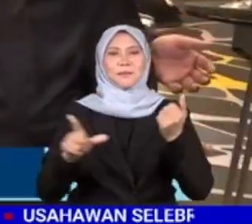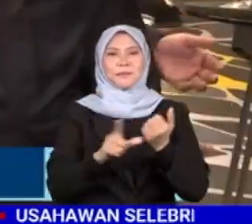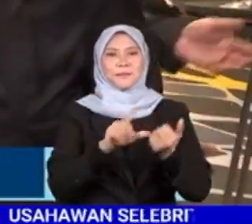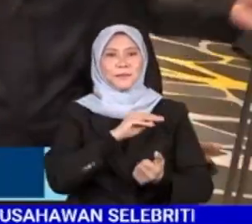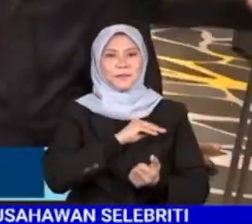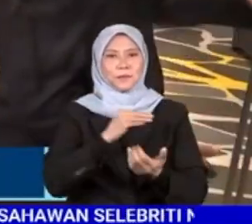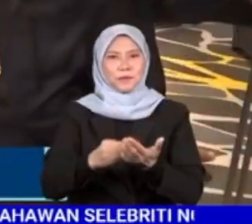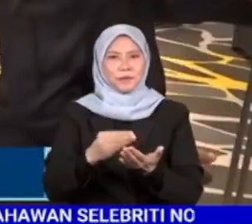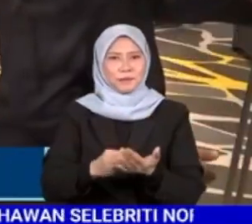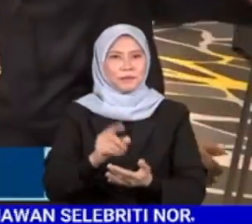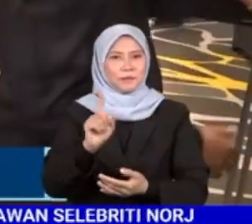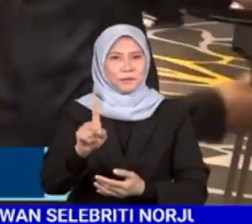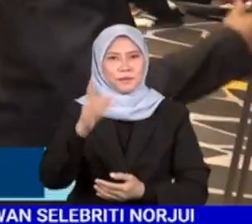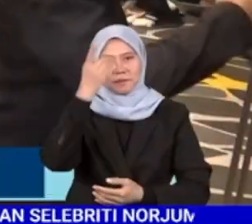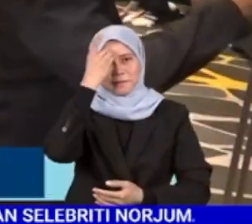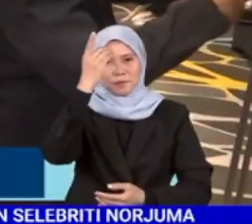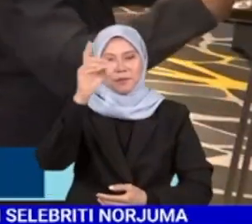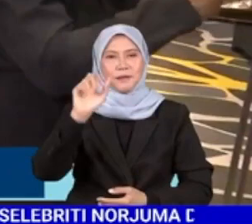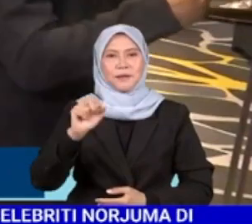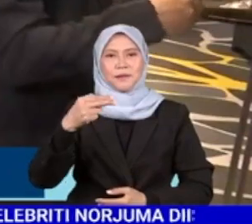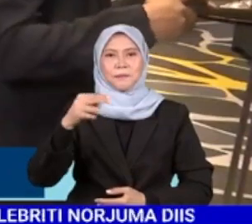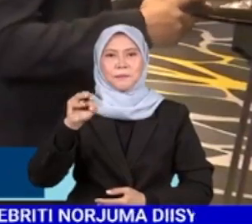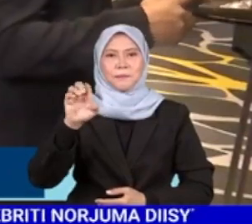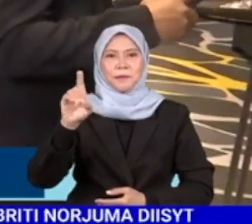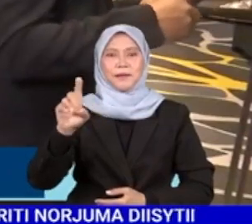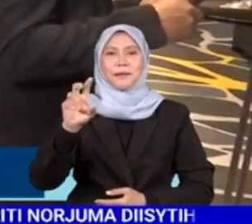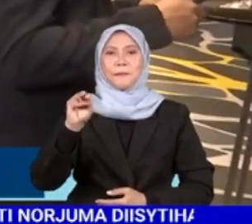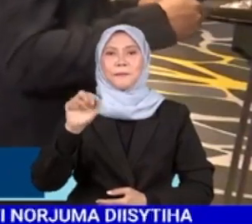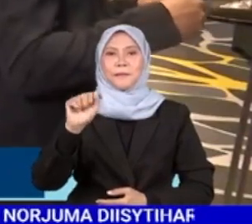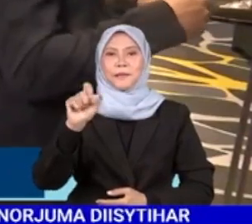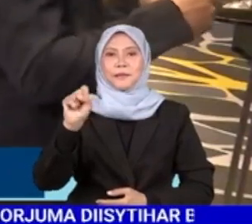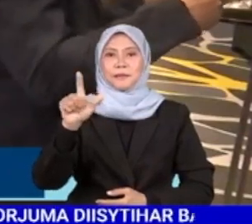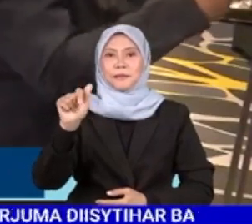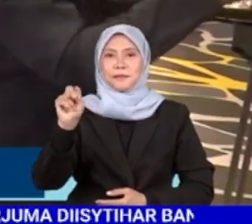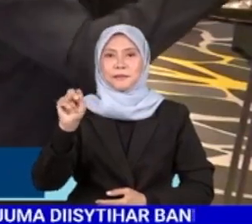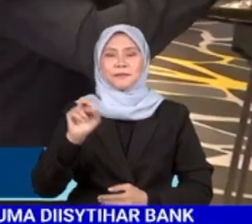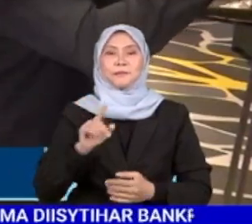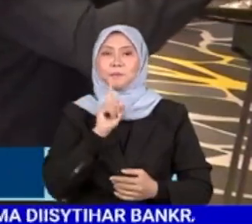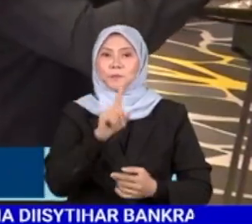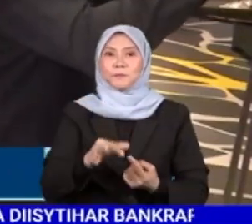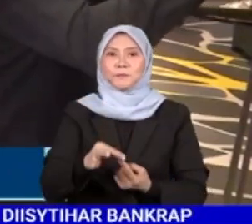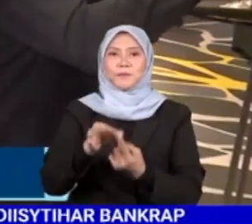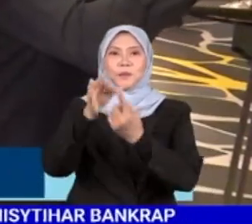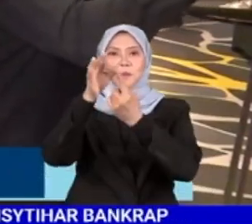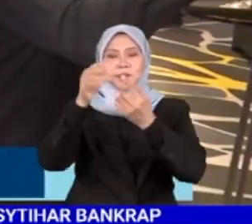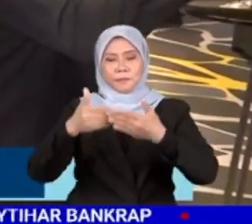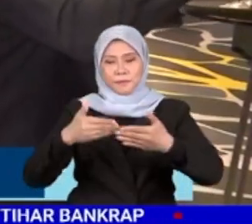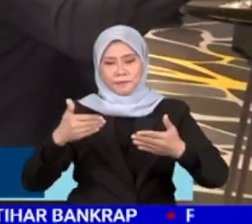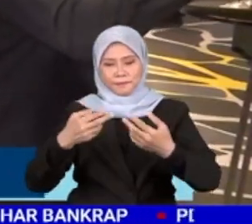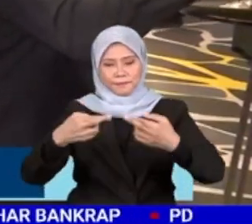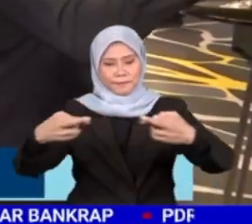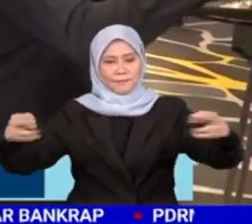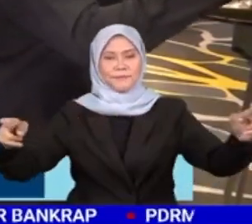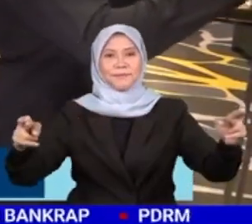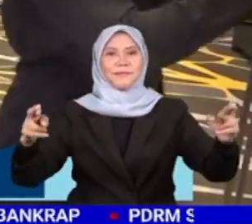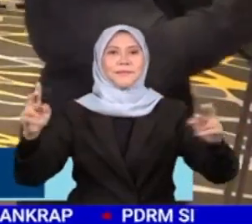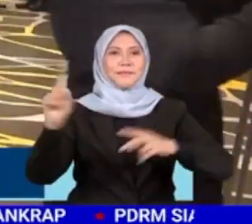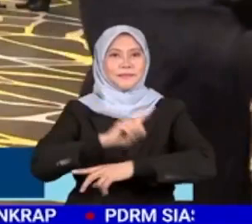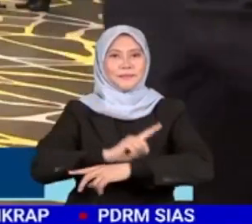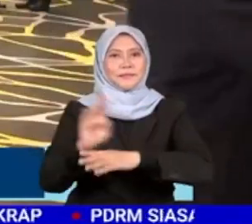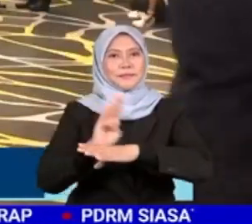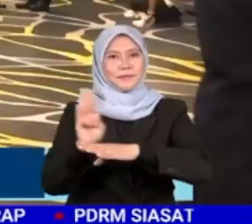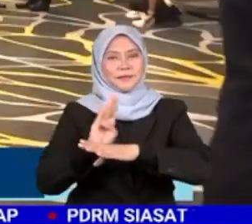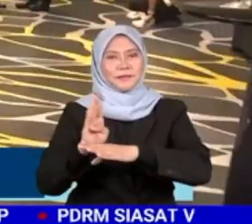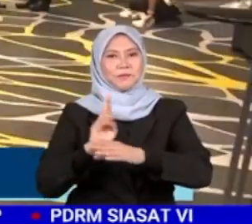Timbalan Menteri Kewangan 1 Datuk Seri Ahmad Maslan. Dan istimewanya pada malam ini apabila Majlis Pra-Pelancaran Hari Usahawan Negara ini